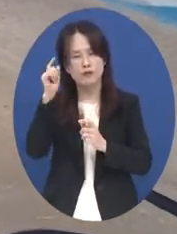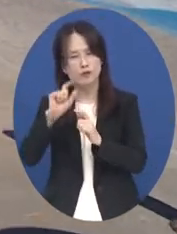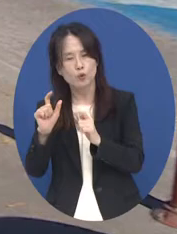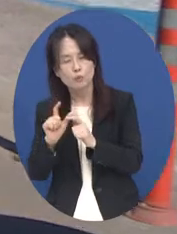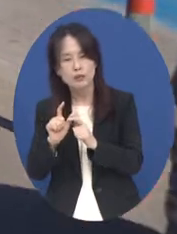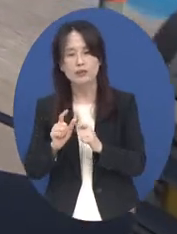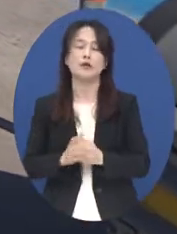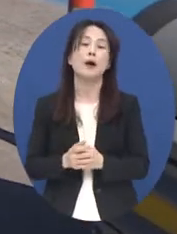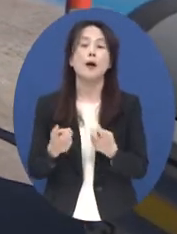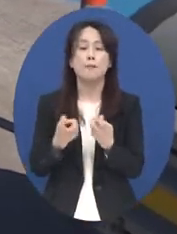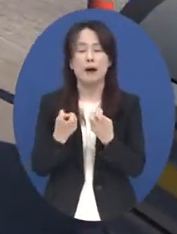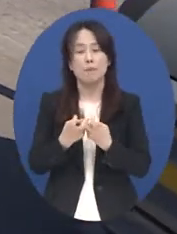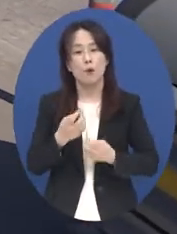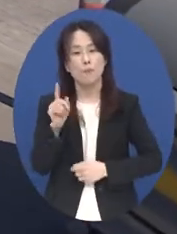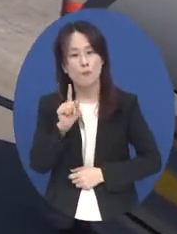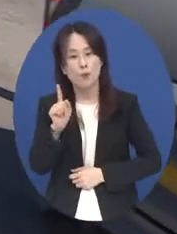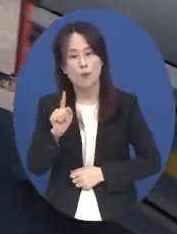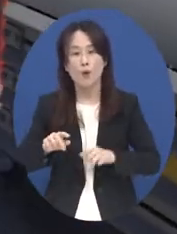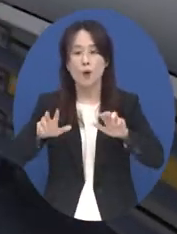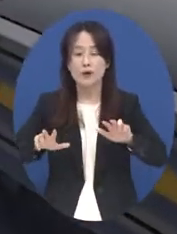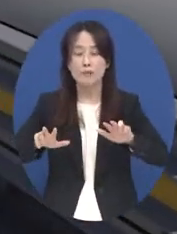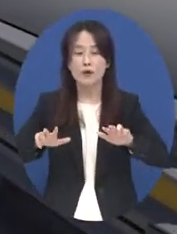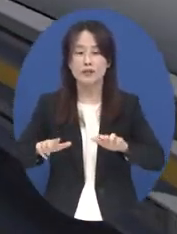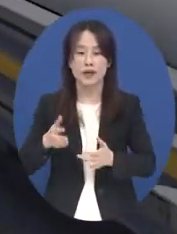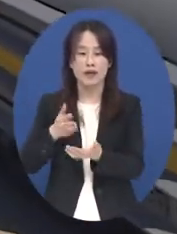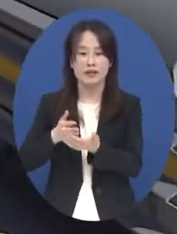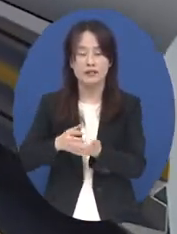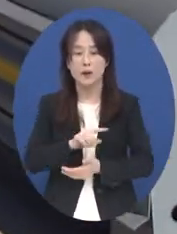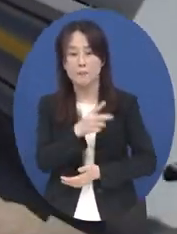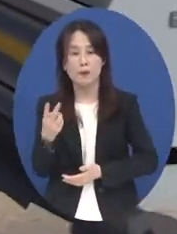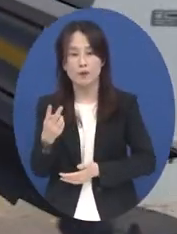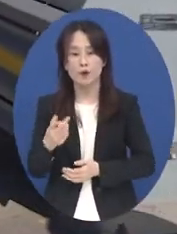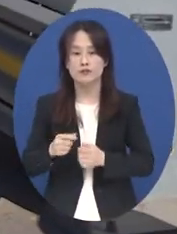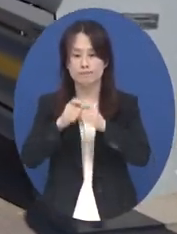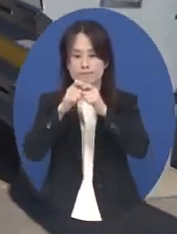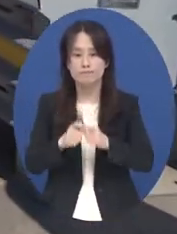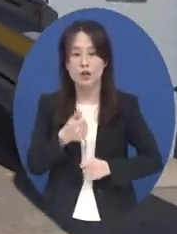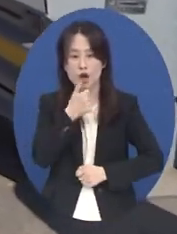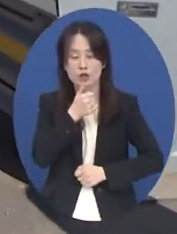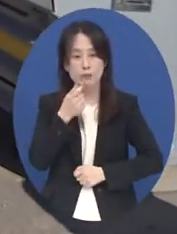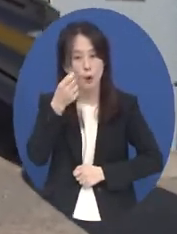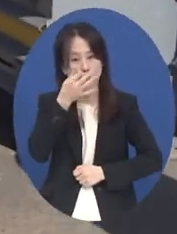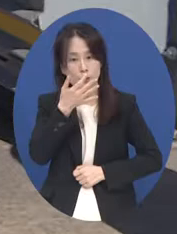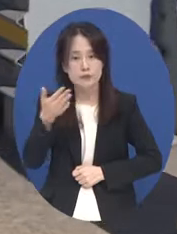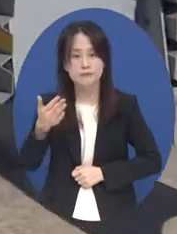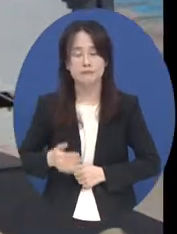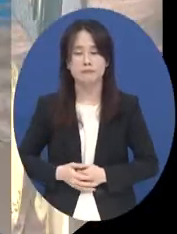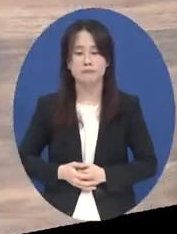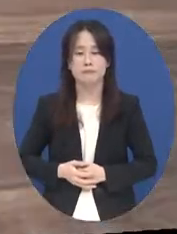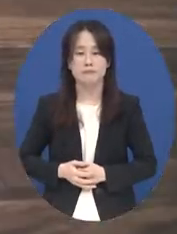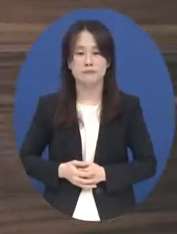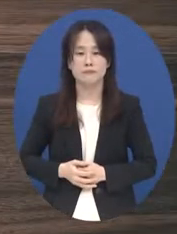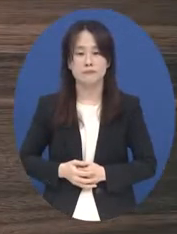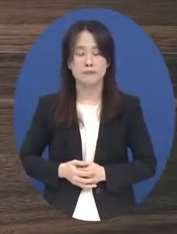또 어떻게 가능했던 건지 이번에는 최창순 기자가 좀 더 자세하게 취재했습니다.